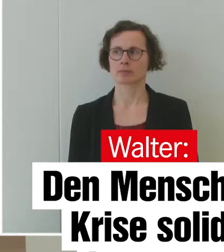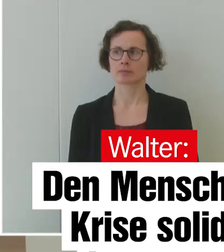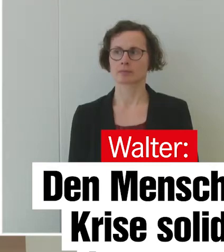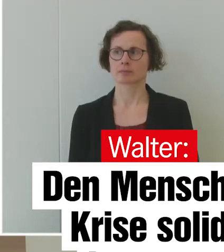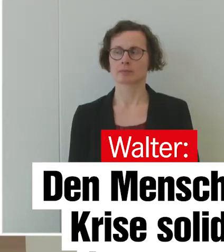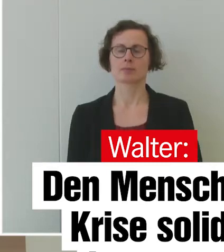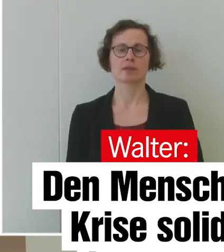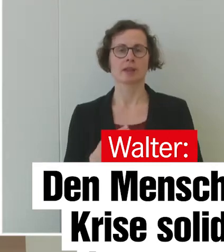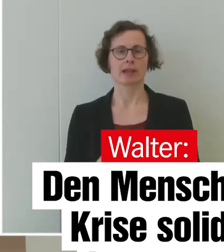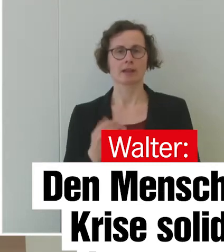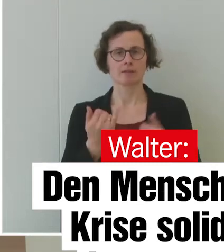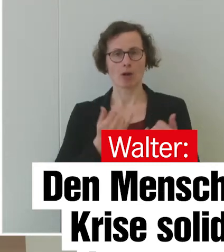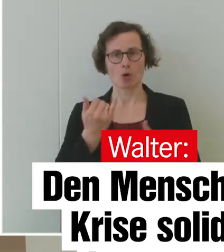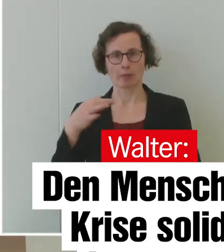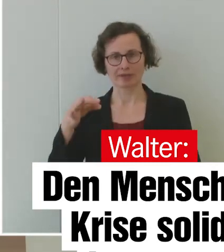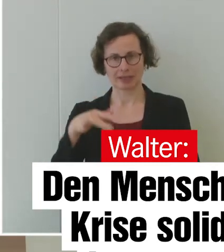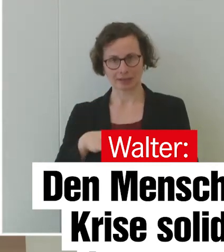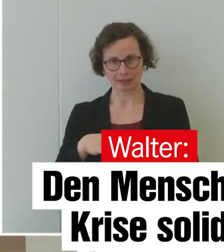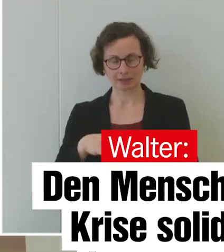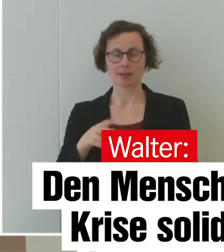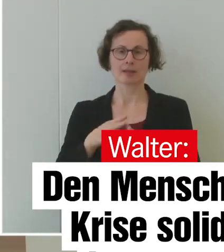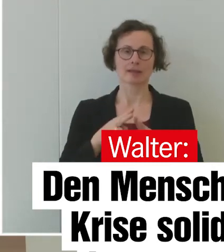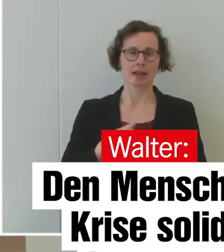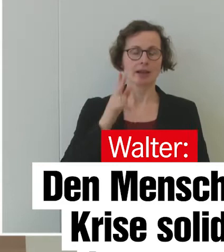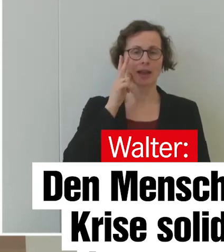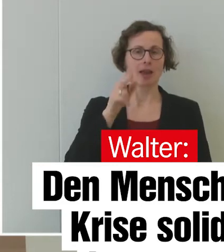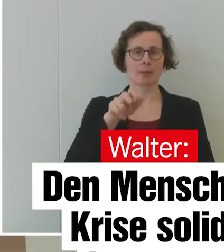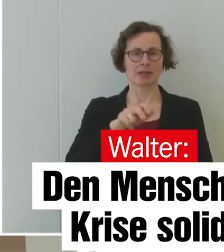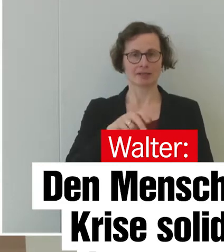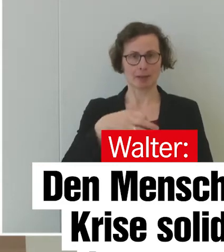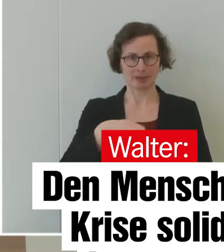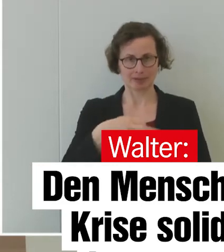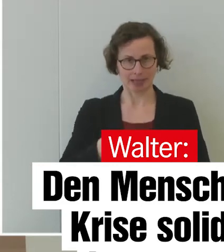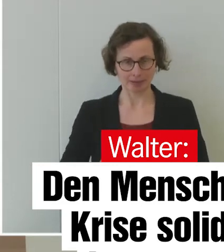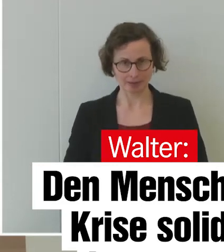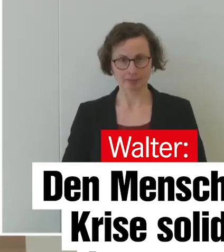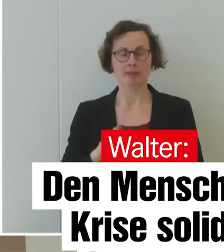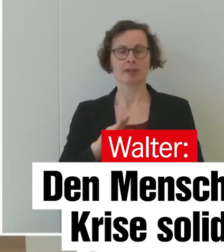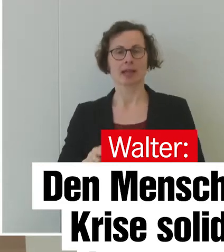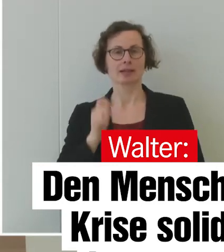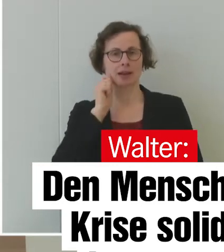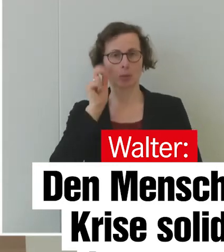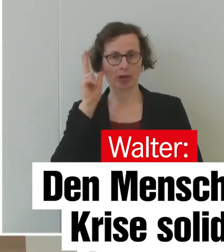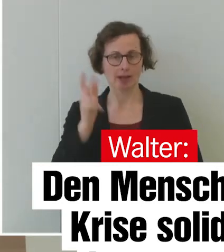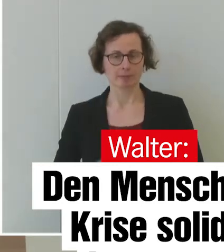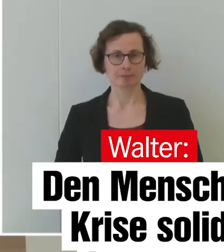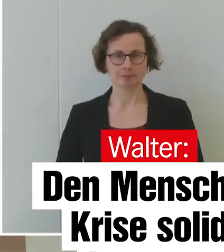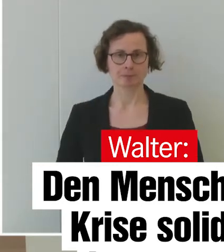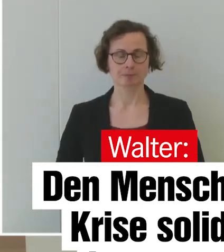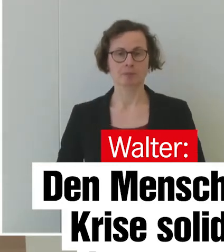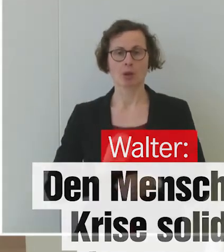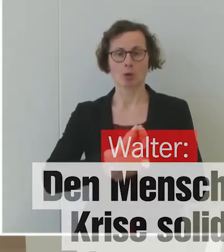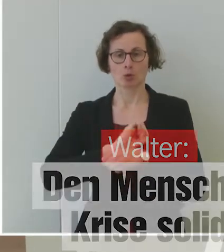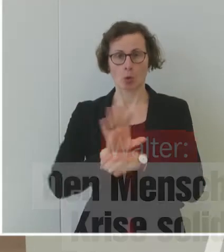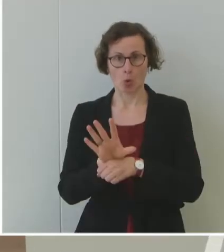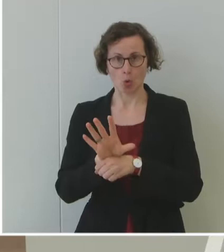Sehr geehrte Frau Präsidentin, sehr geehrter Herr Ministerpräsident, sehr geehrte Damen und Herren. Das Coronavirus